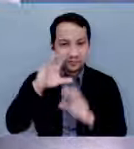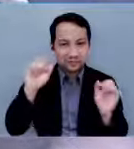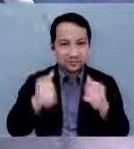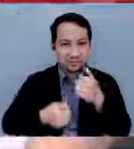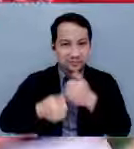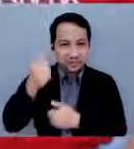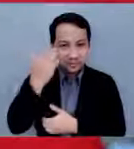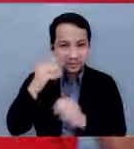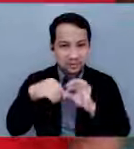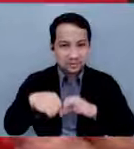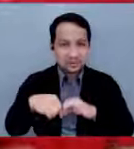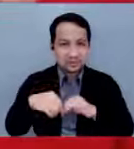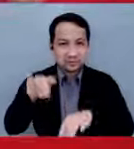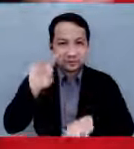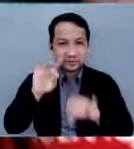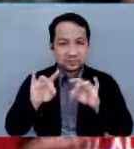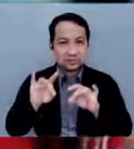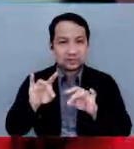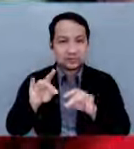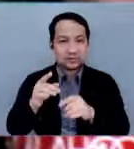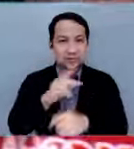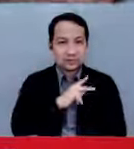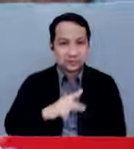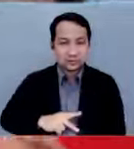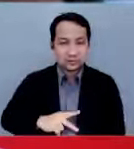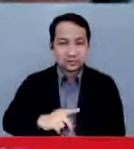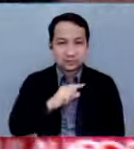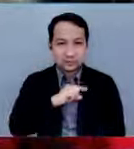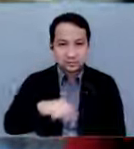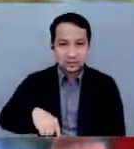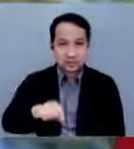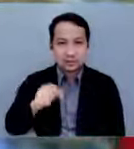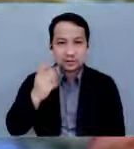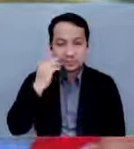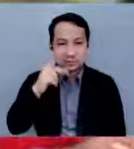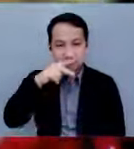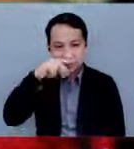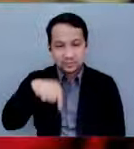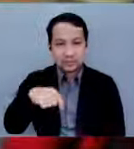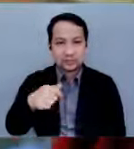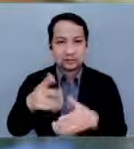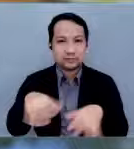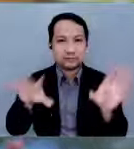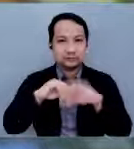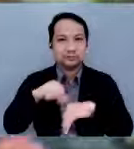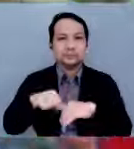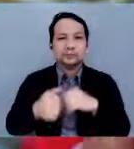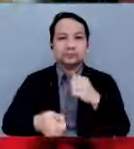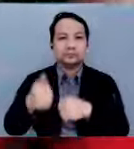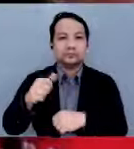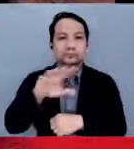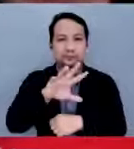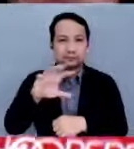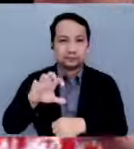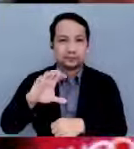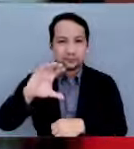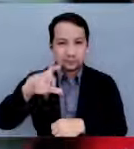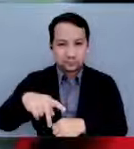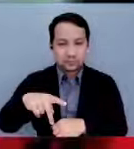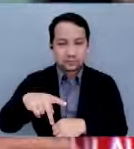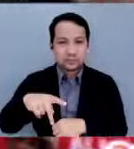ang mapipili namin Selfie King or Selfie Queen or Selfie Kids of the Day. Sa pagkatapos po ng show, magwawagi na 500 pesos worth of load.